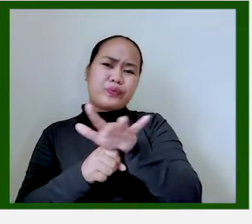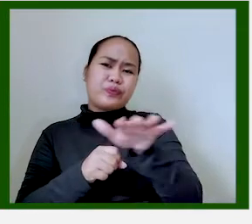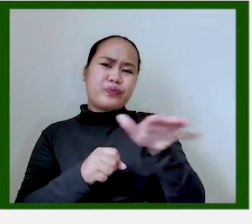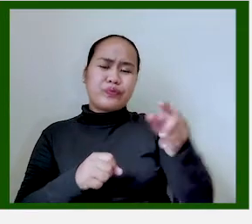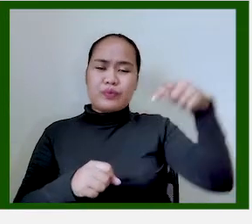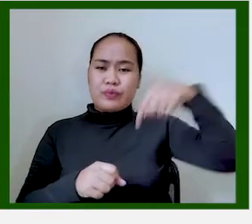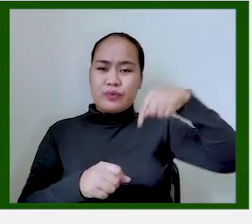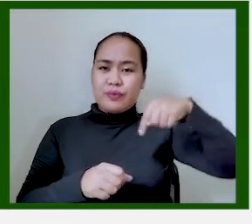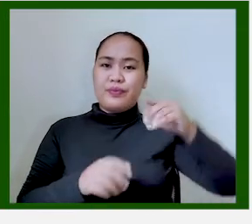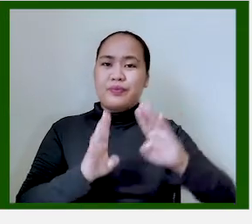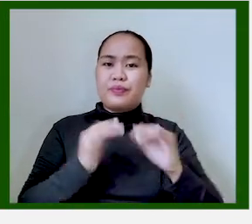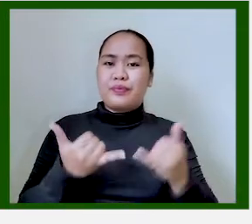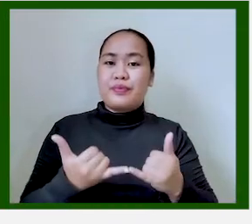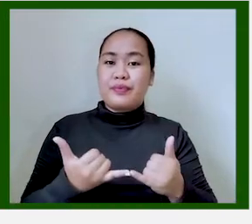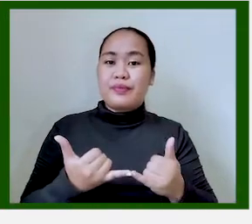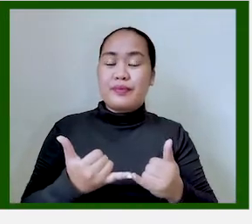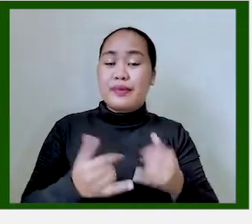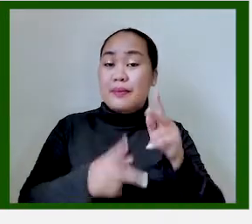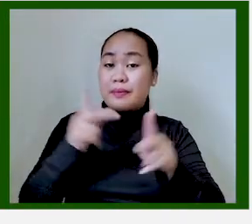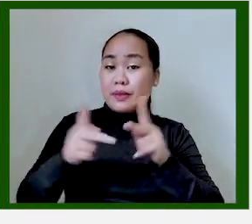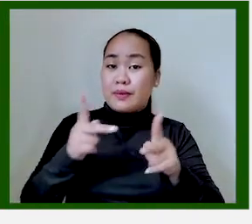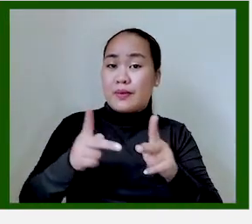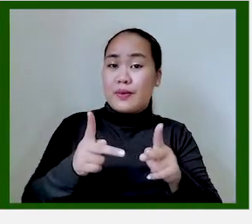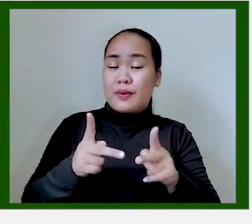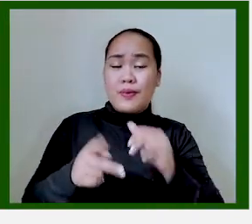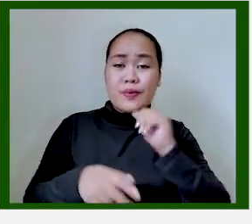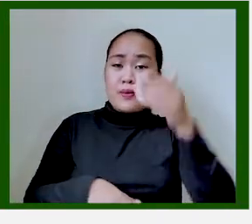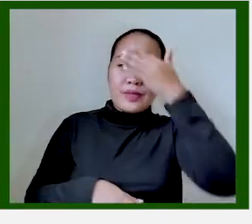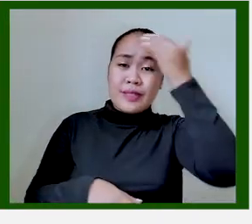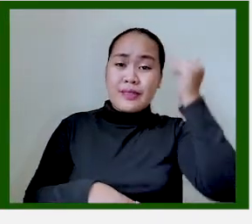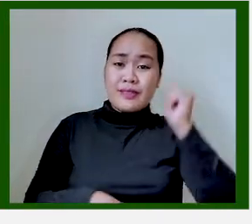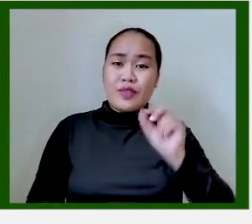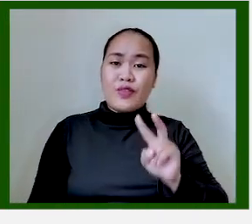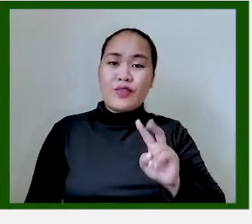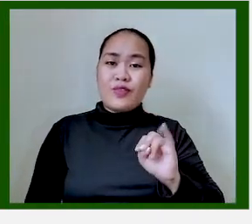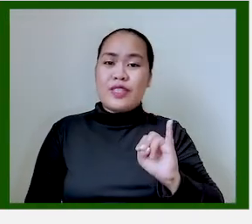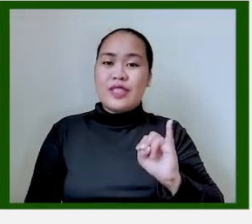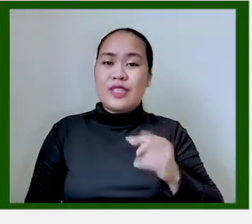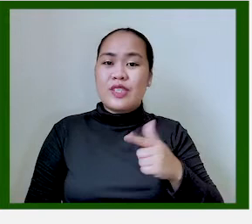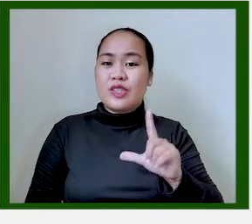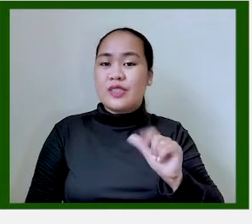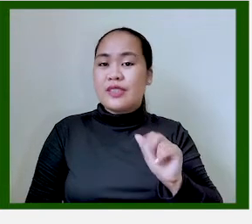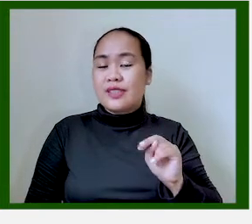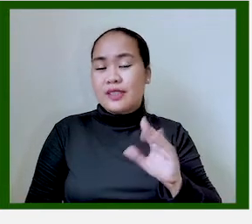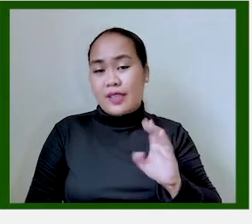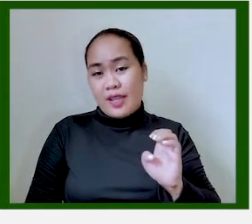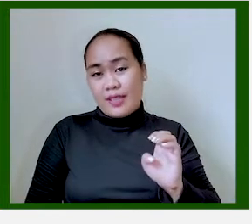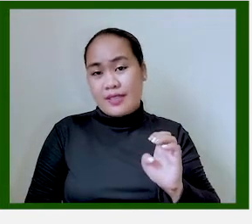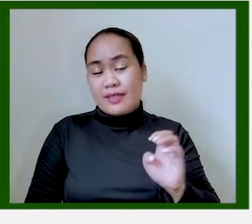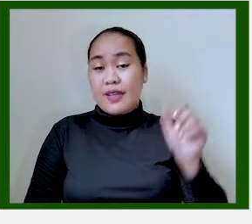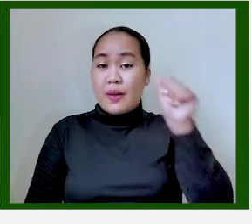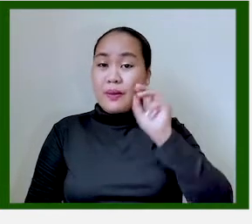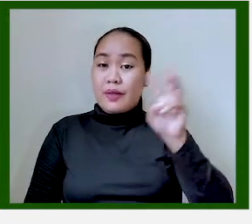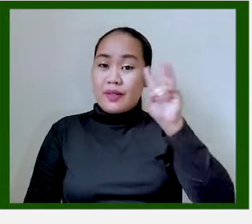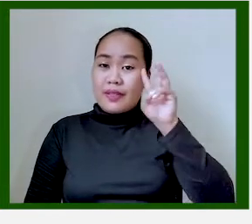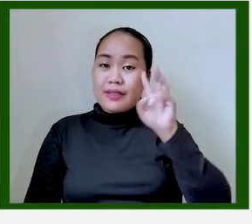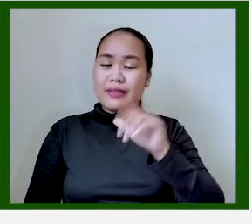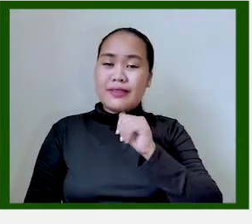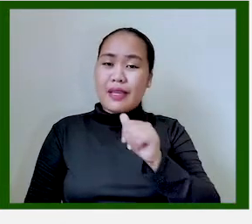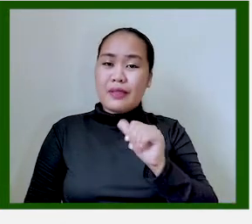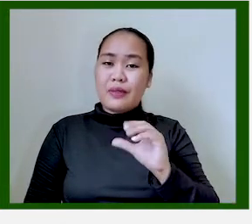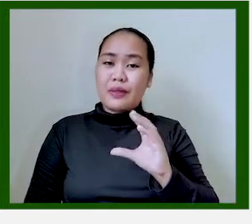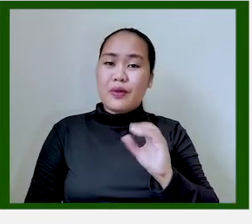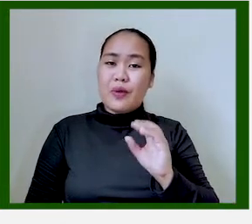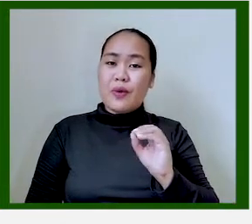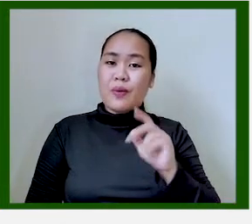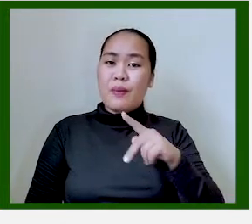natin kakalimutan. Vigilance, awareness, and dun sa mga uncooperative at ayaw